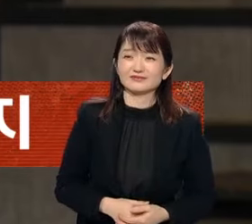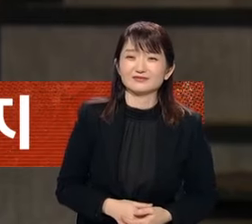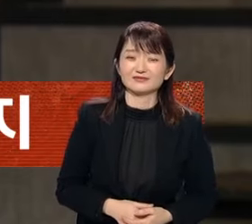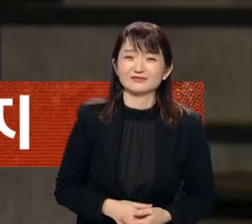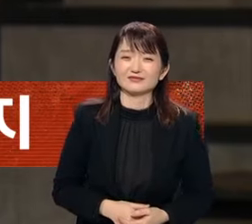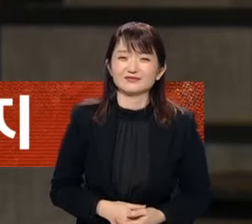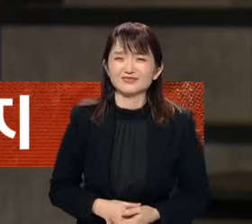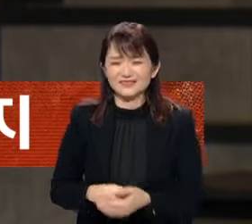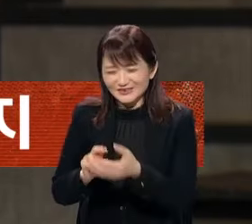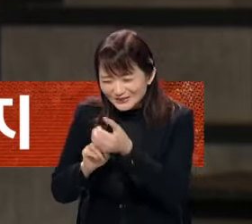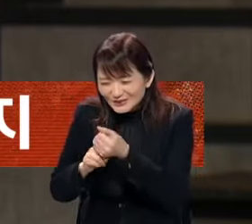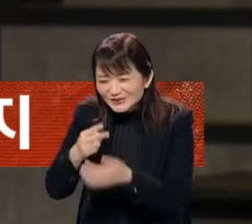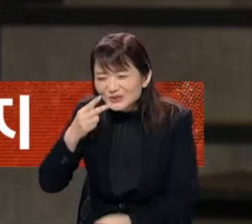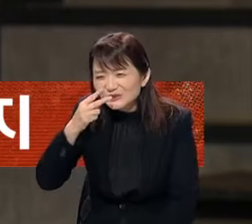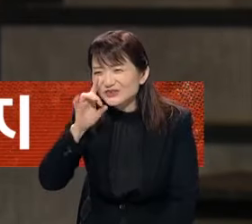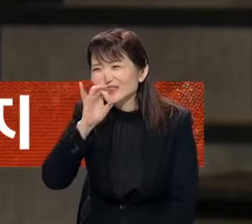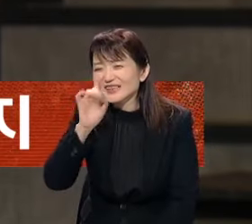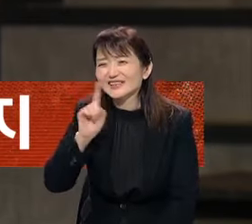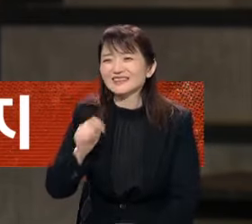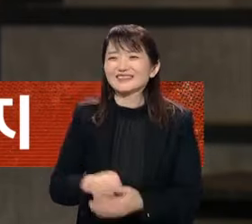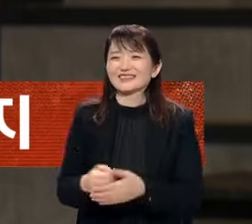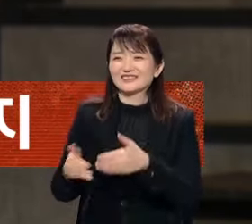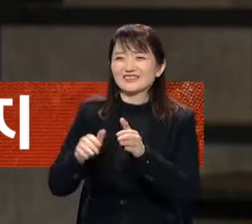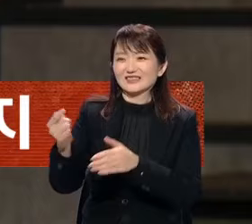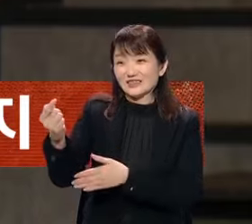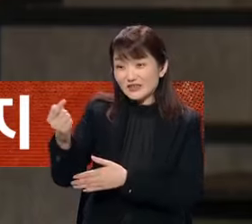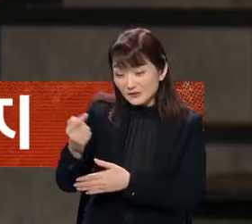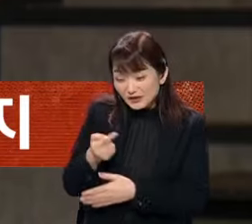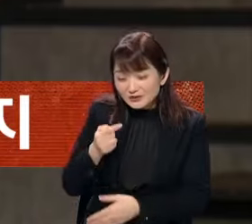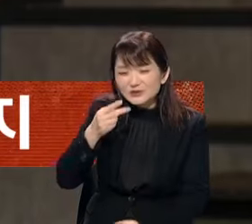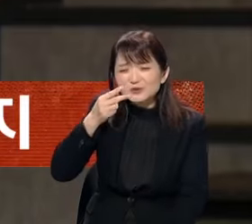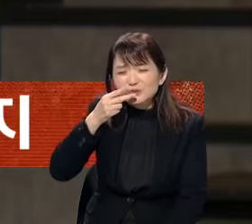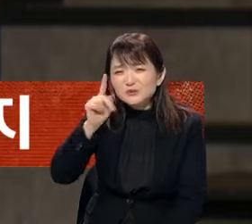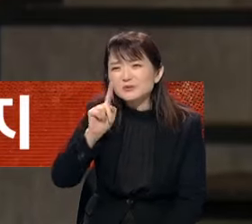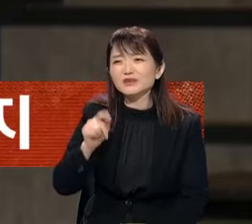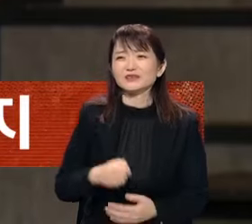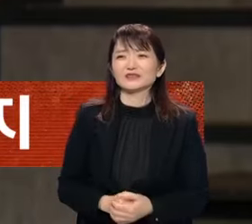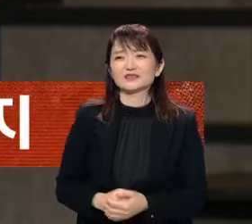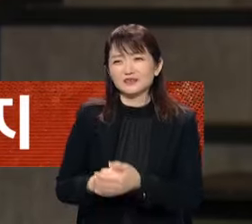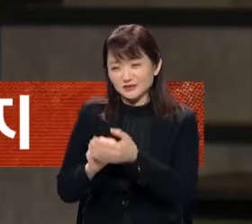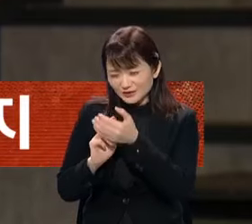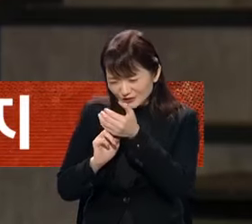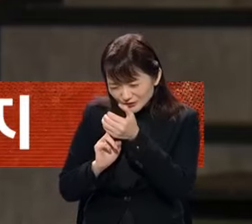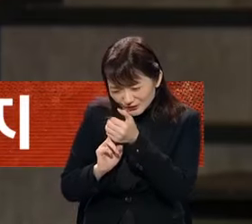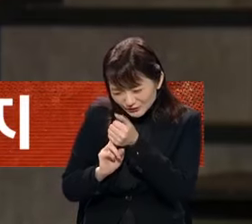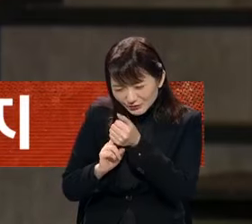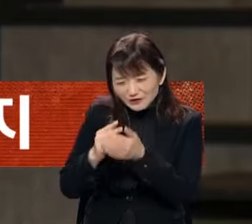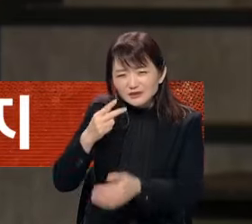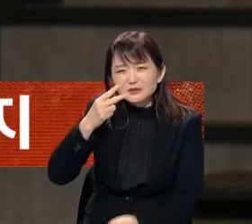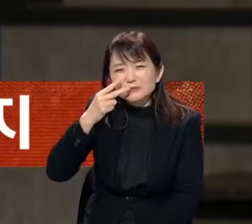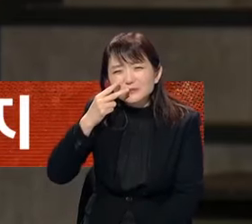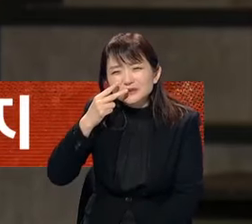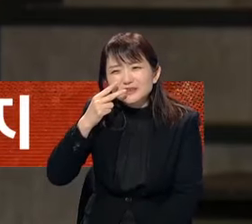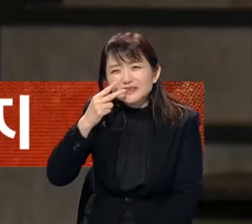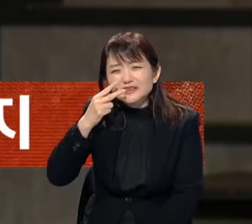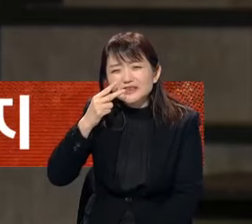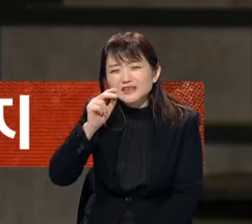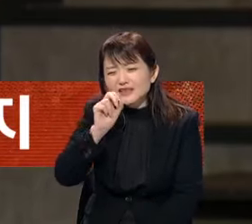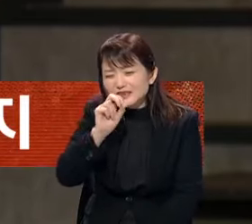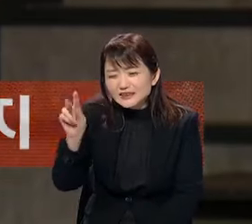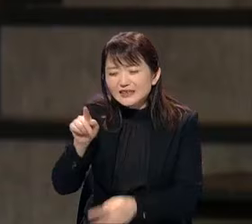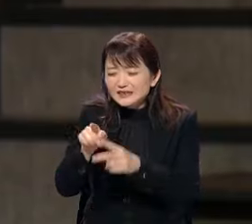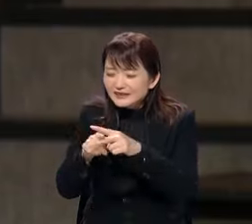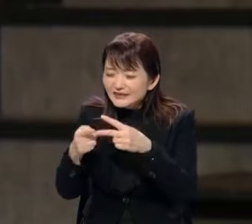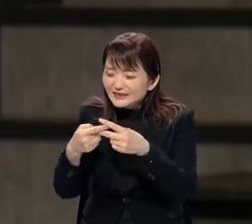숨어서 피면 안 되지만 들어와서 피려면 숨어서라도 피어야 이해가, 아, 제가 그런가? 이러고 요만큼이라도